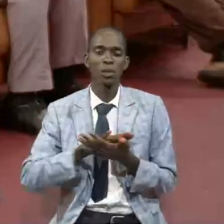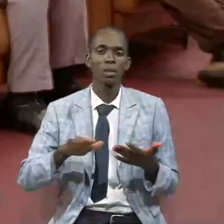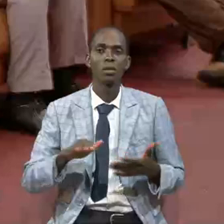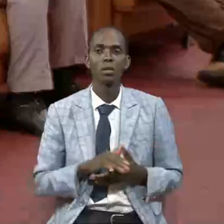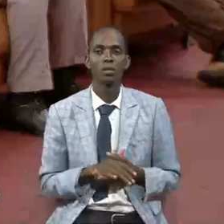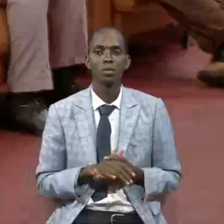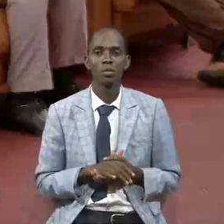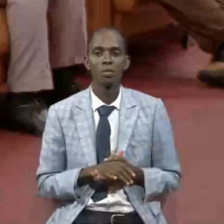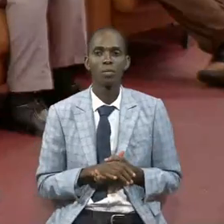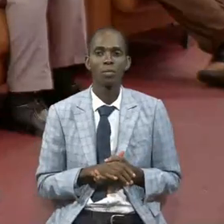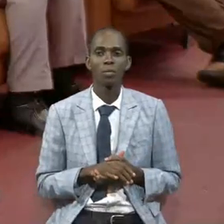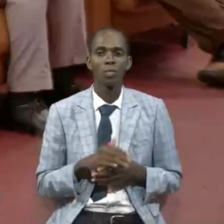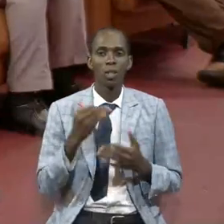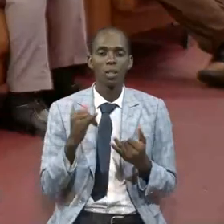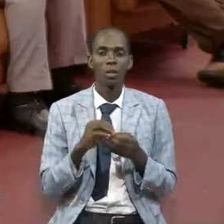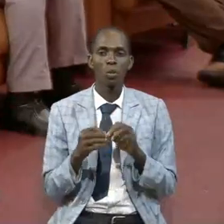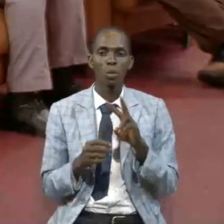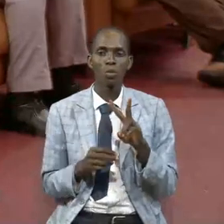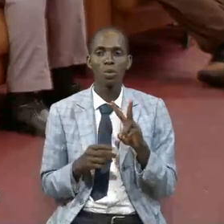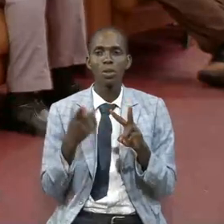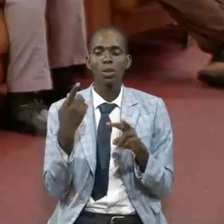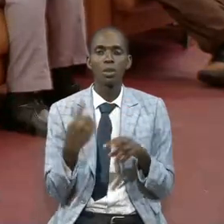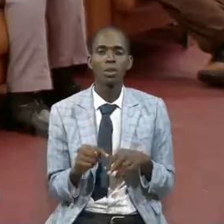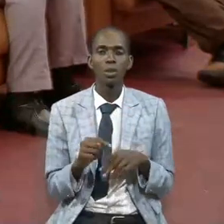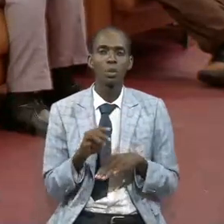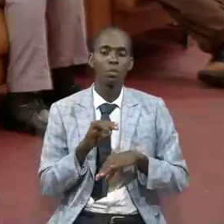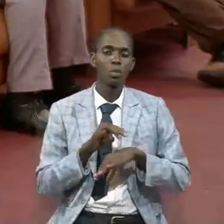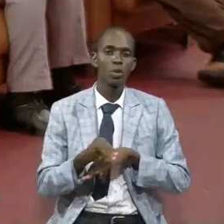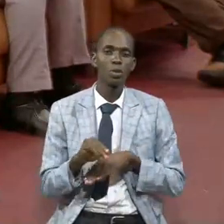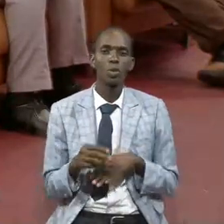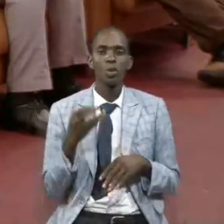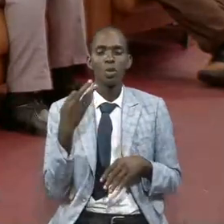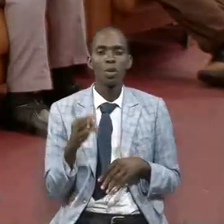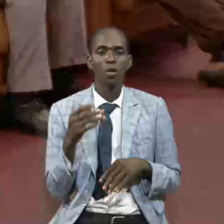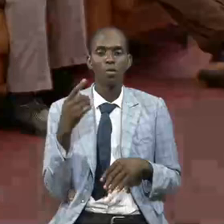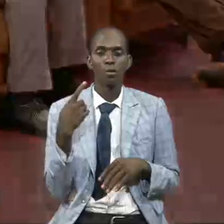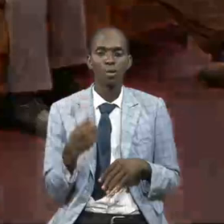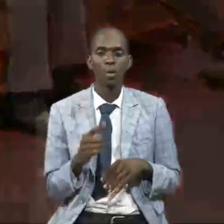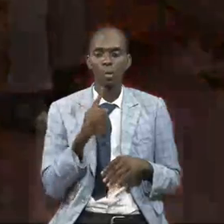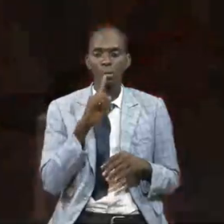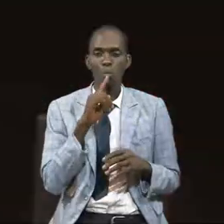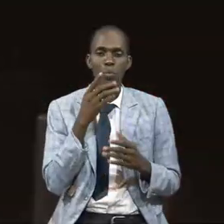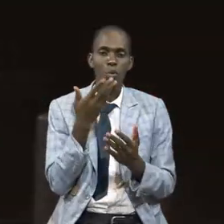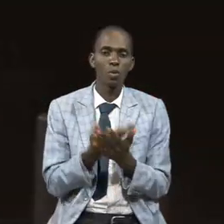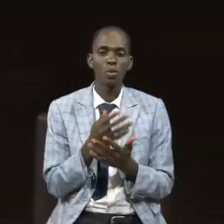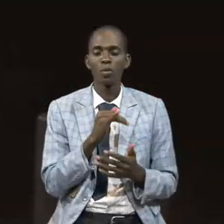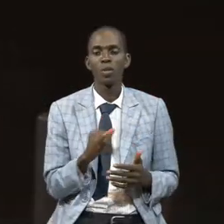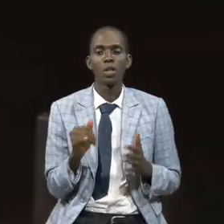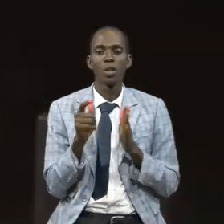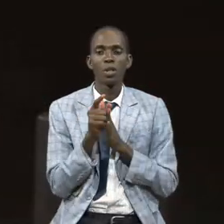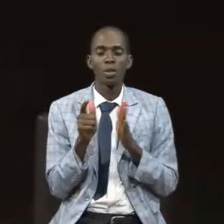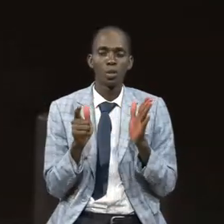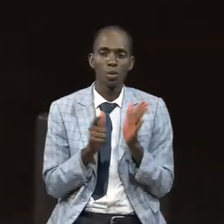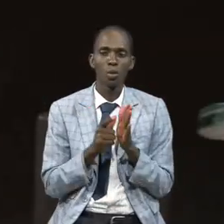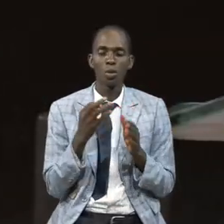dans le sang de l'agneau. Deuxième partie, c'est le ministère de la loi du Seigneur qui sonde.